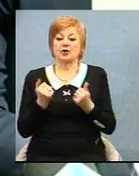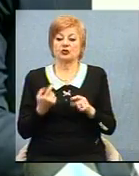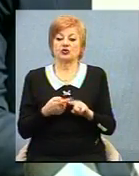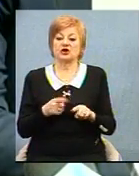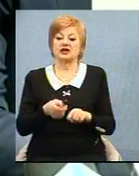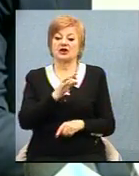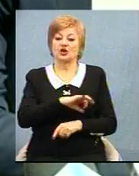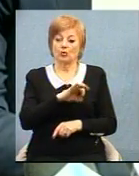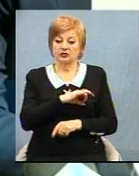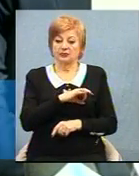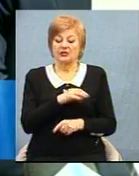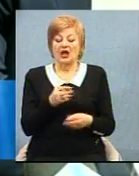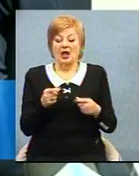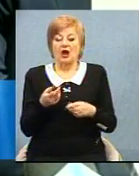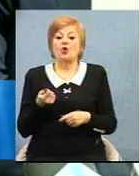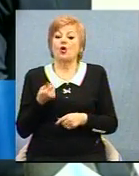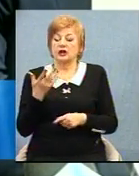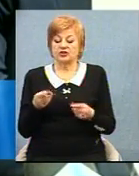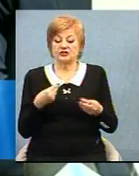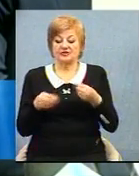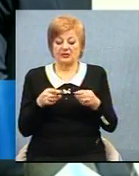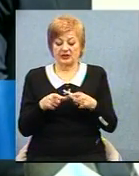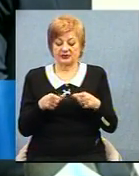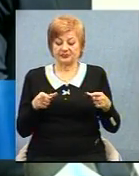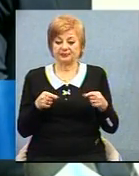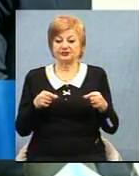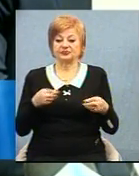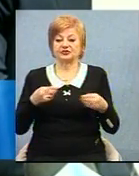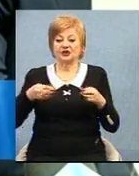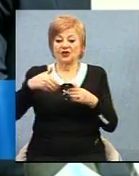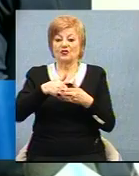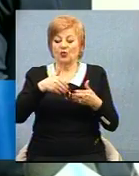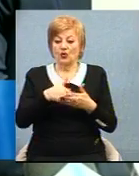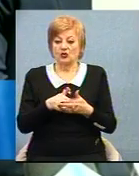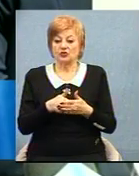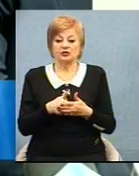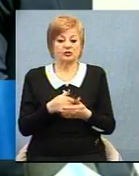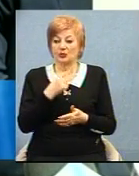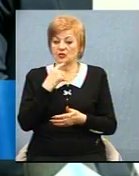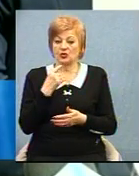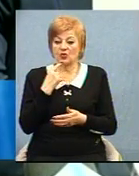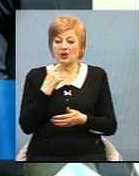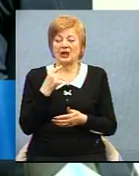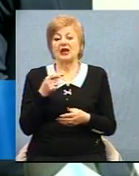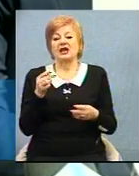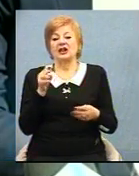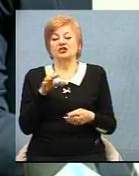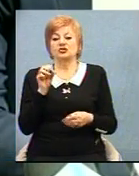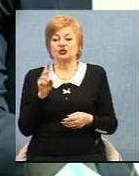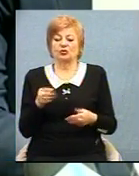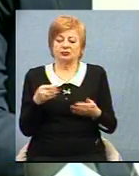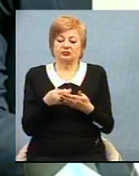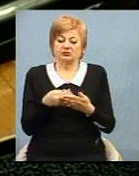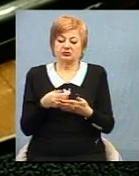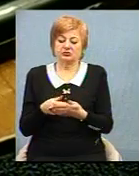льгот. Количество пластиковых карточек обычно в кошельке там, того или больного человека иногда зашкаливает. Вот и дисконтные карты, и всякие